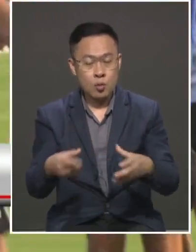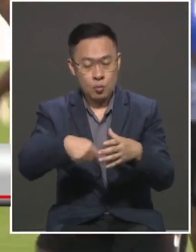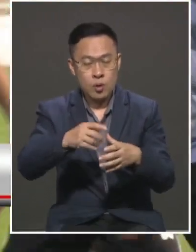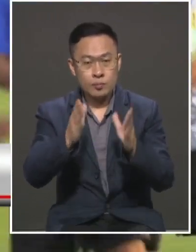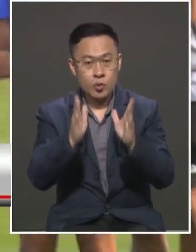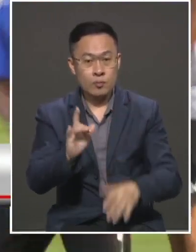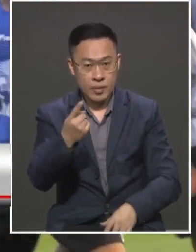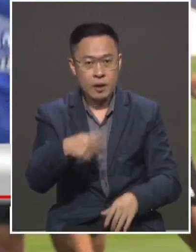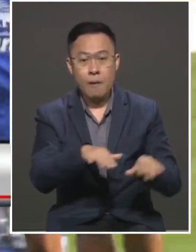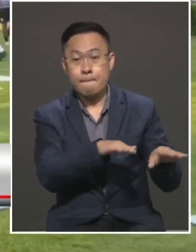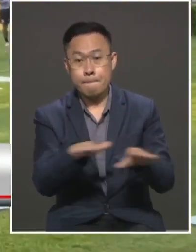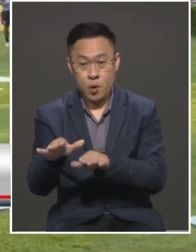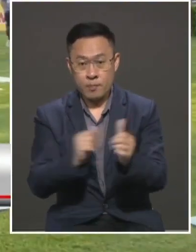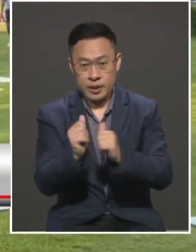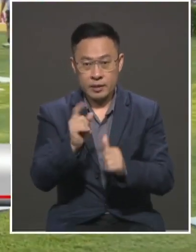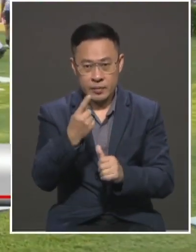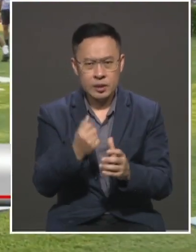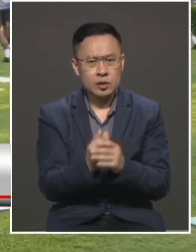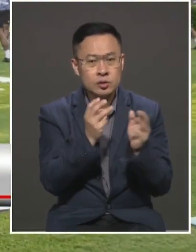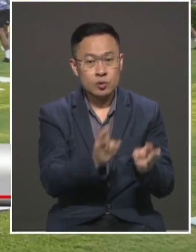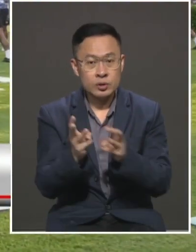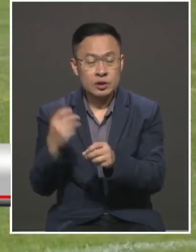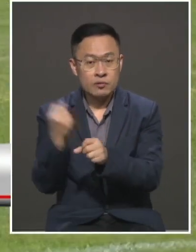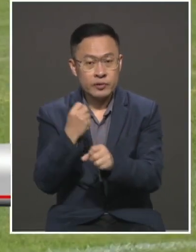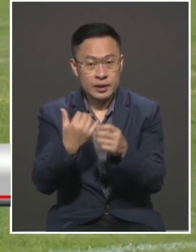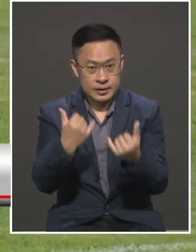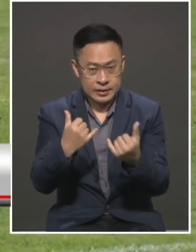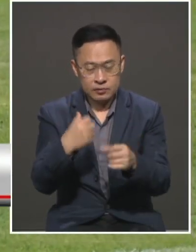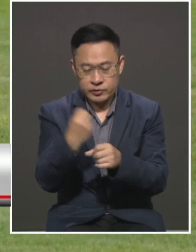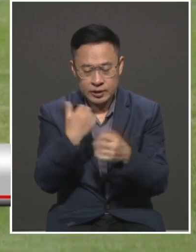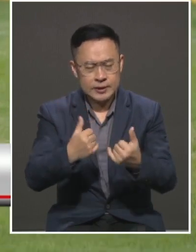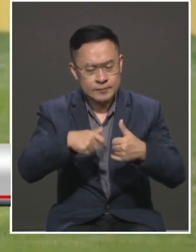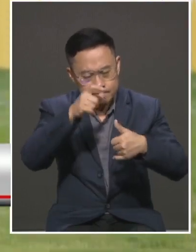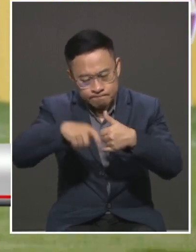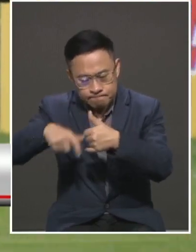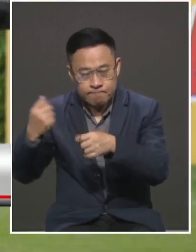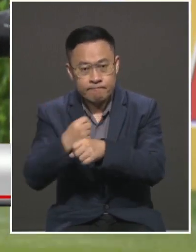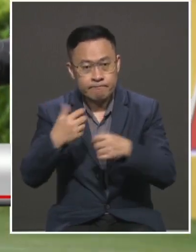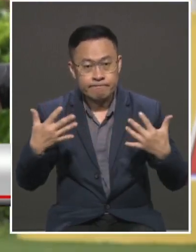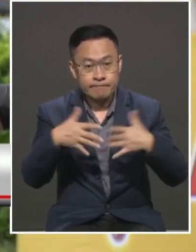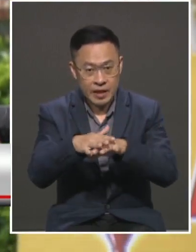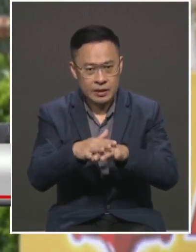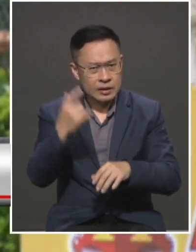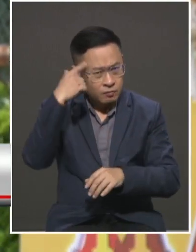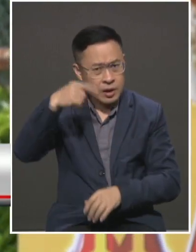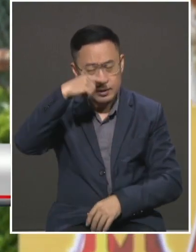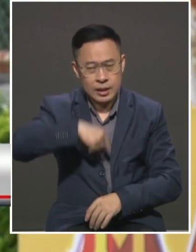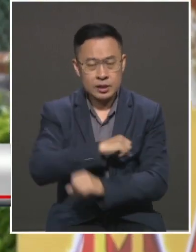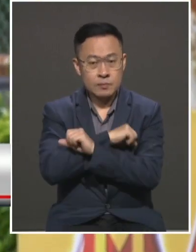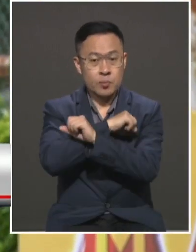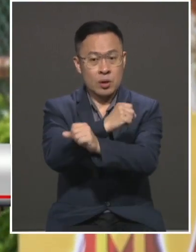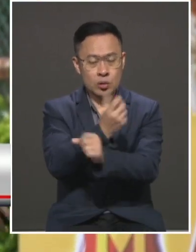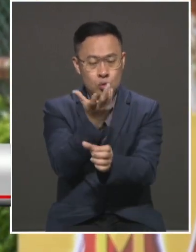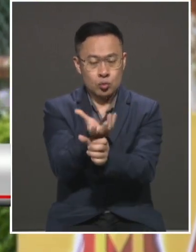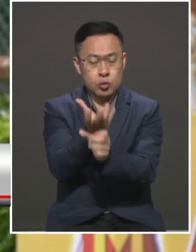าพและมีความพร้อมโดยจะใช้การเก็บตัวครั้งนี้ให้มีความคุ้มค่ามากที่สุดและเชื่อว่าทีมชาติไทยจะป้องกันแชมป์อ